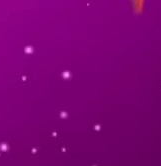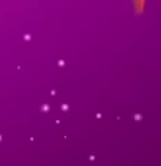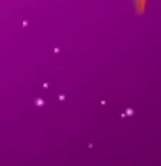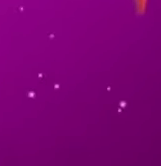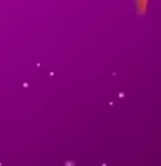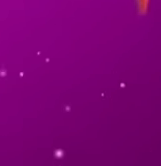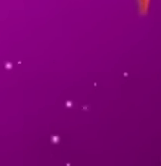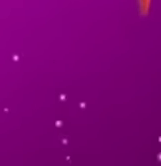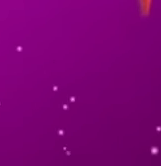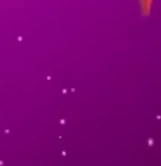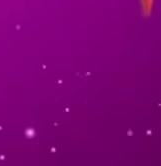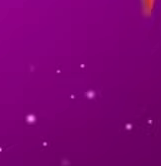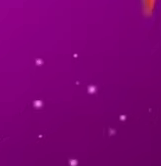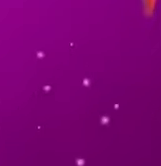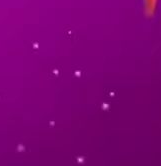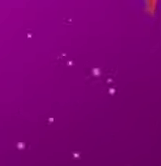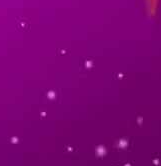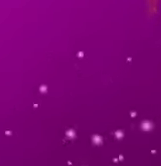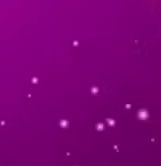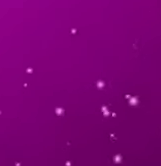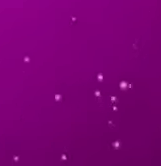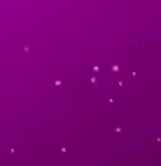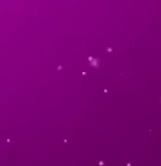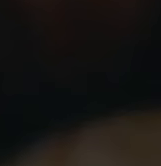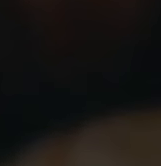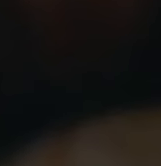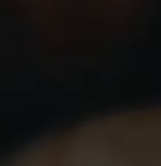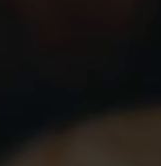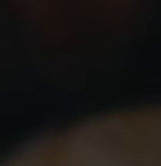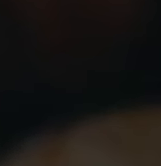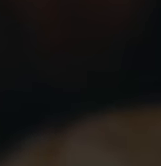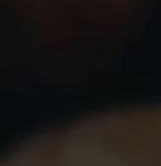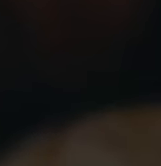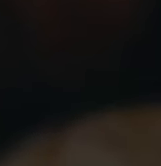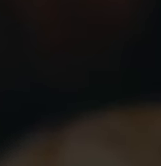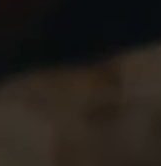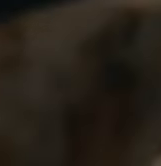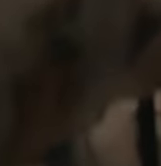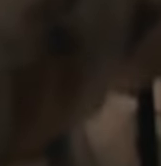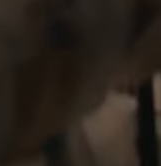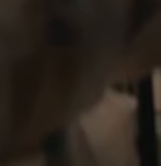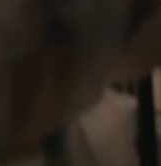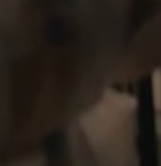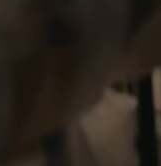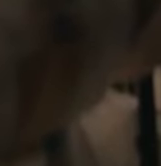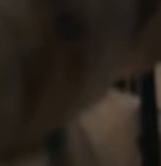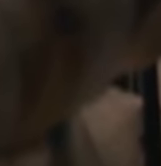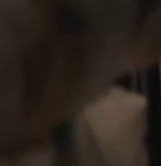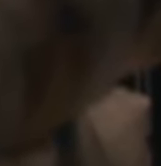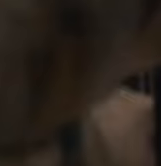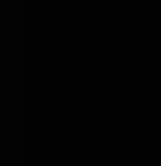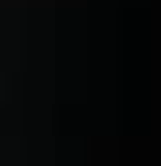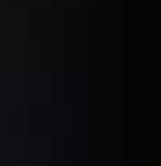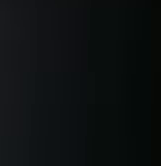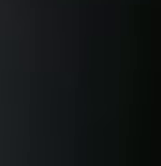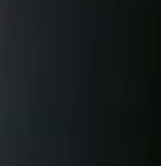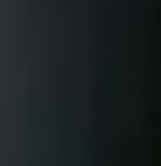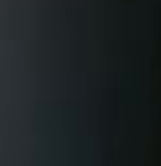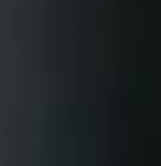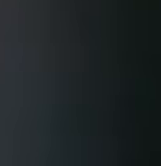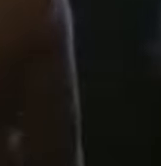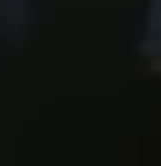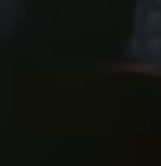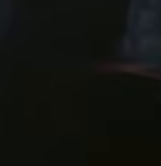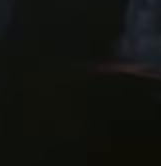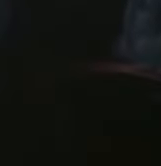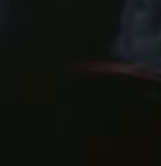gmanetwork.com/loveisuspromo for more details. Lola! Lola! Oh, bakit? Nakita ko na